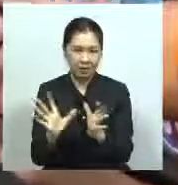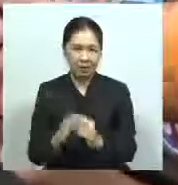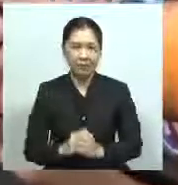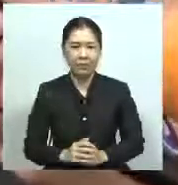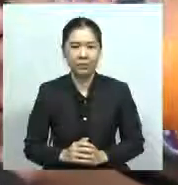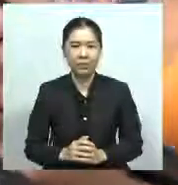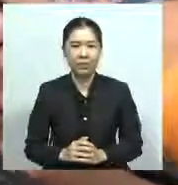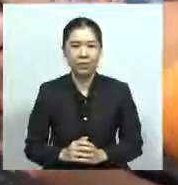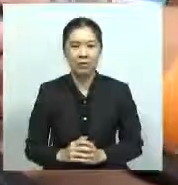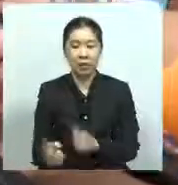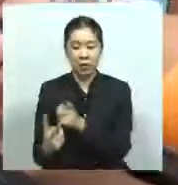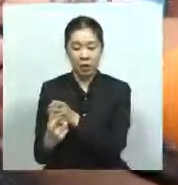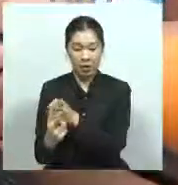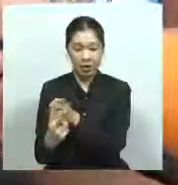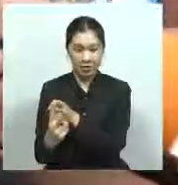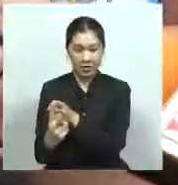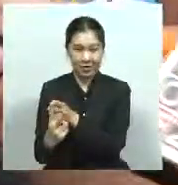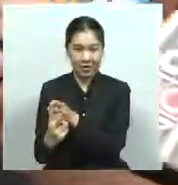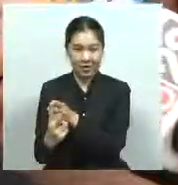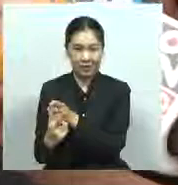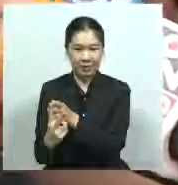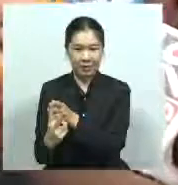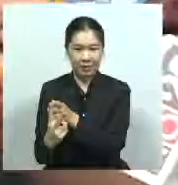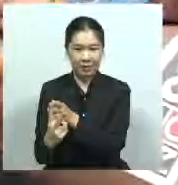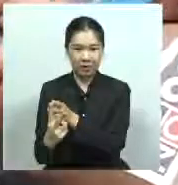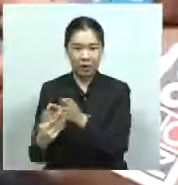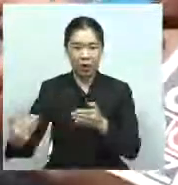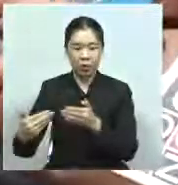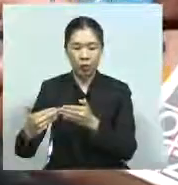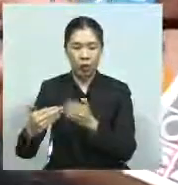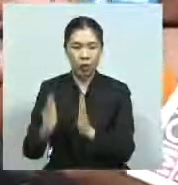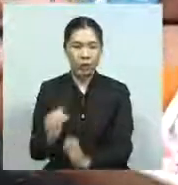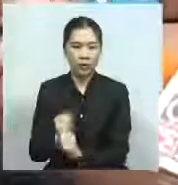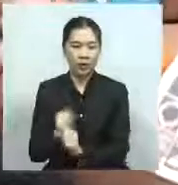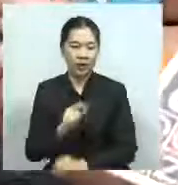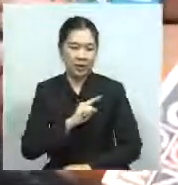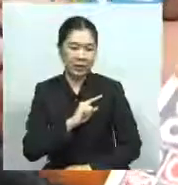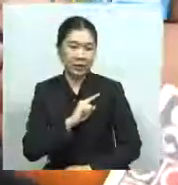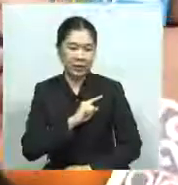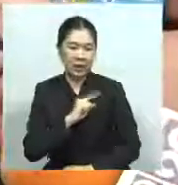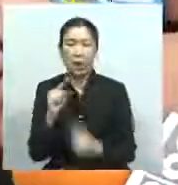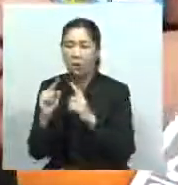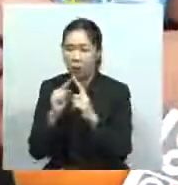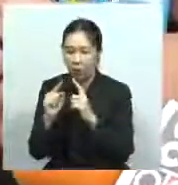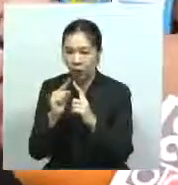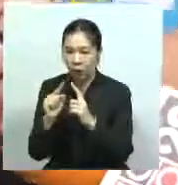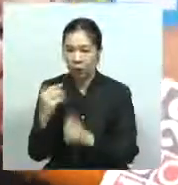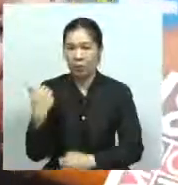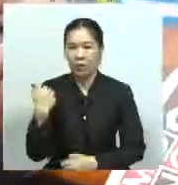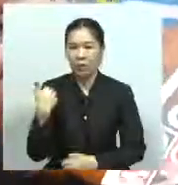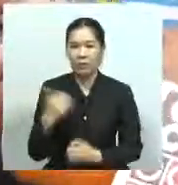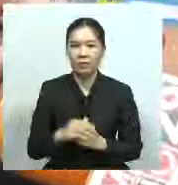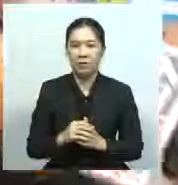ำเลยที่2ไปพูดคุยกับเจ้าหน้าที่ของเขตรักษาพันธุ์สัตว์ป่าเนี่ยนะครับเป็นการแ